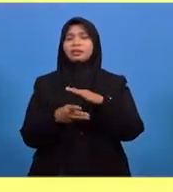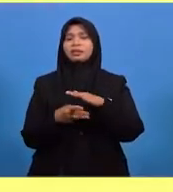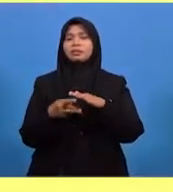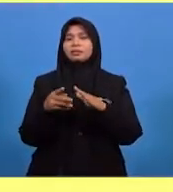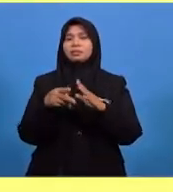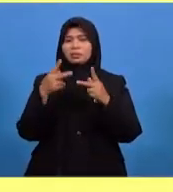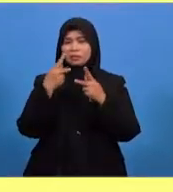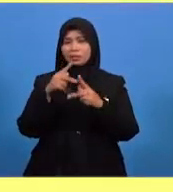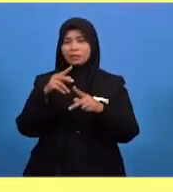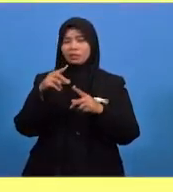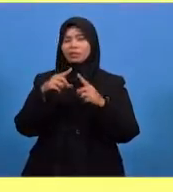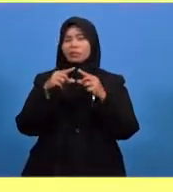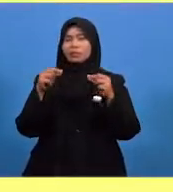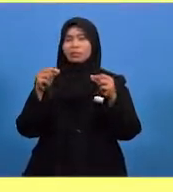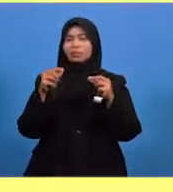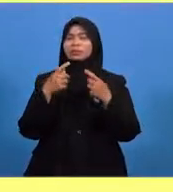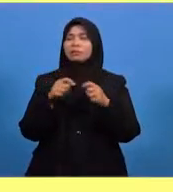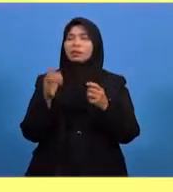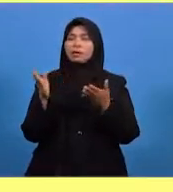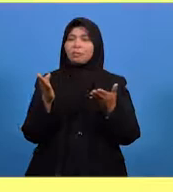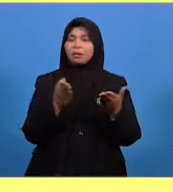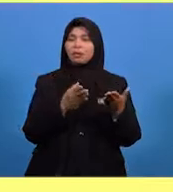semangat anti penjajah